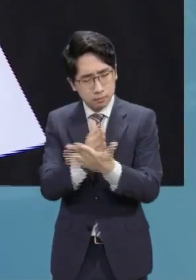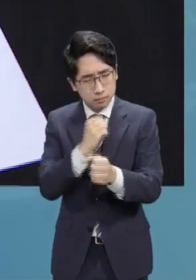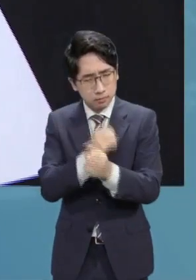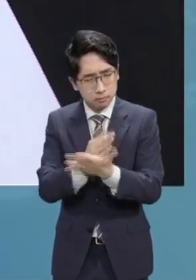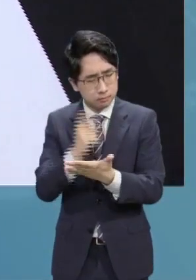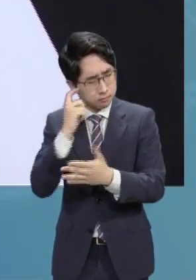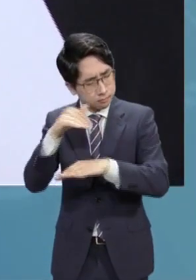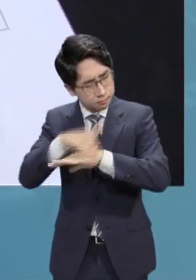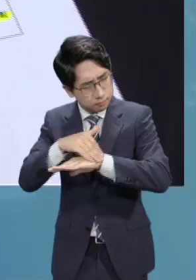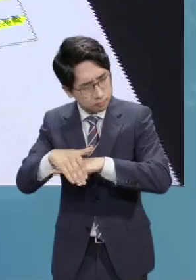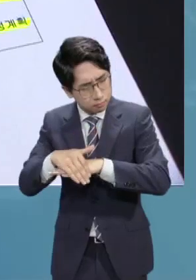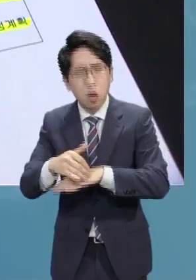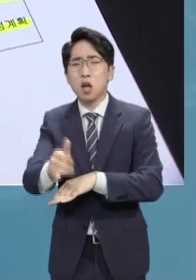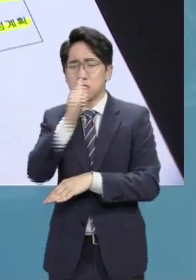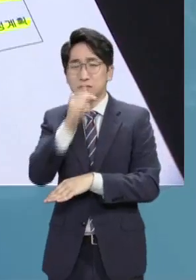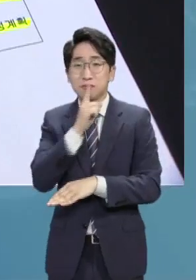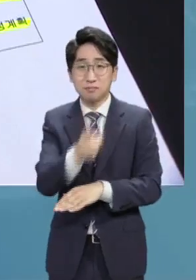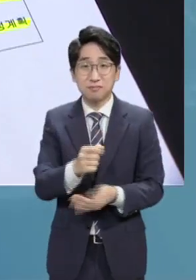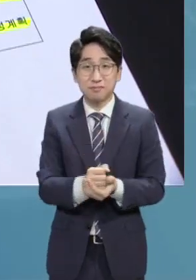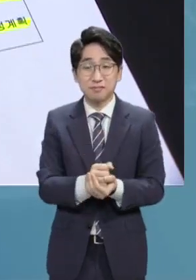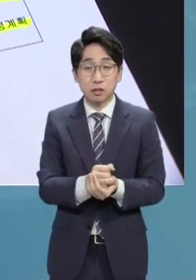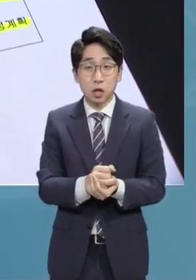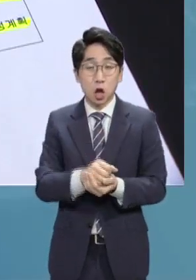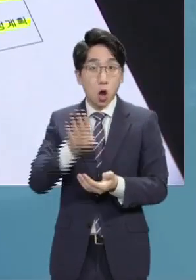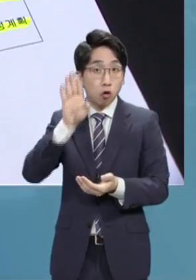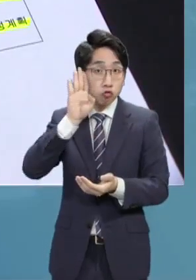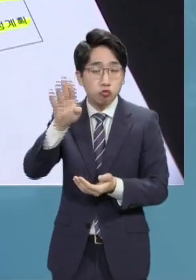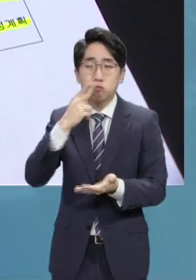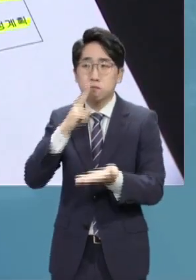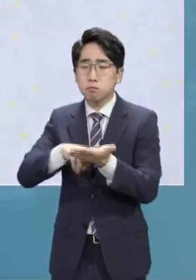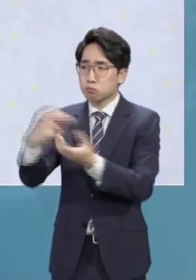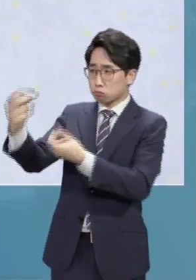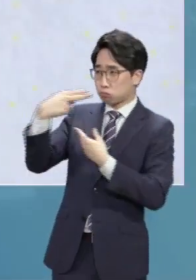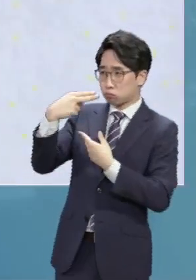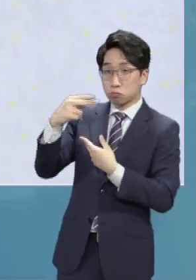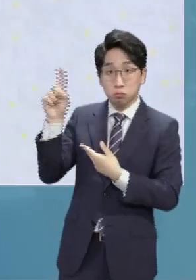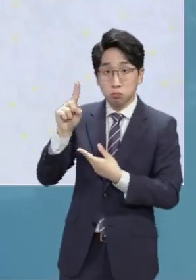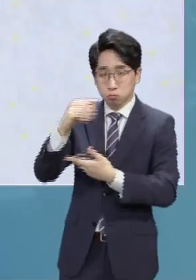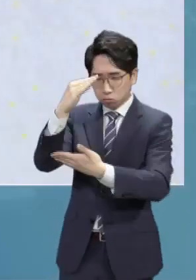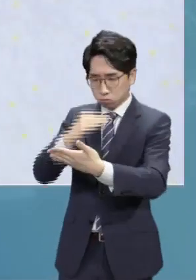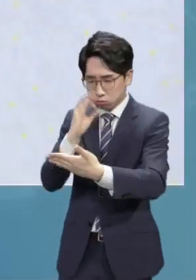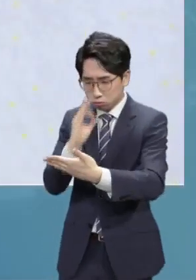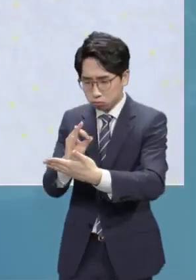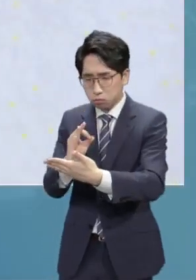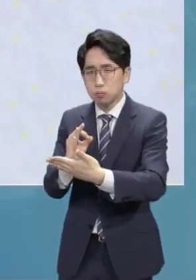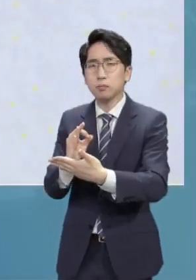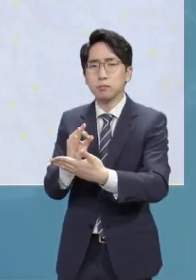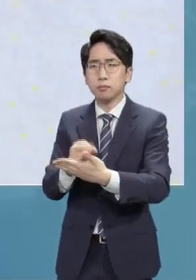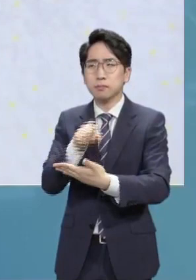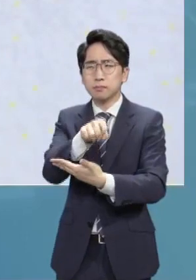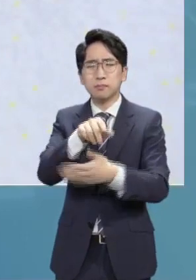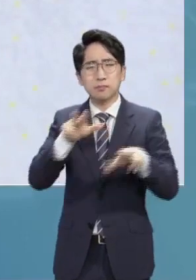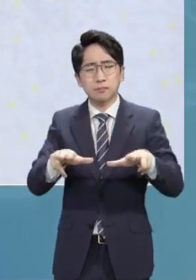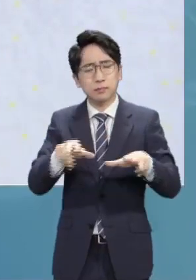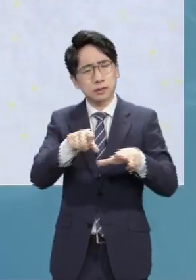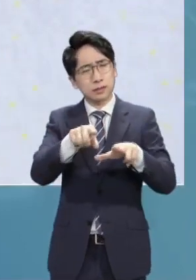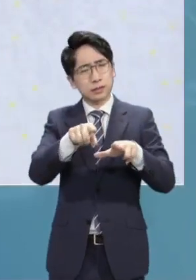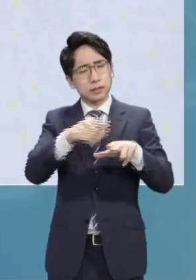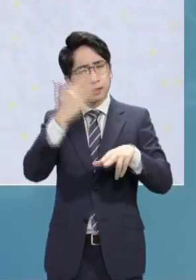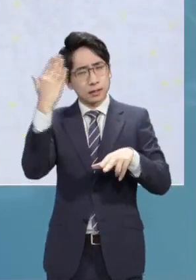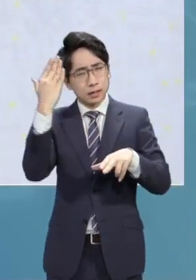물어본 겁니다 어 열흘 뒤에 이제 답변이 좀 봤는데요 공사의 재정건전성 을 좀 개선하기 위해서